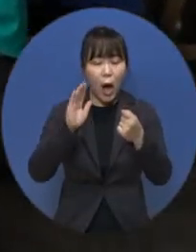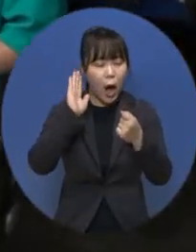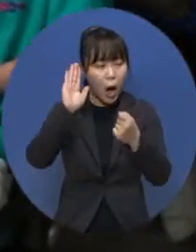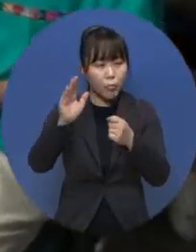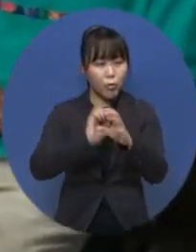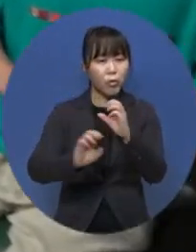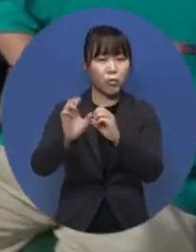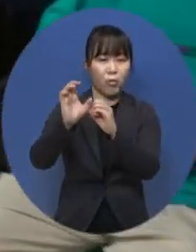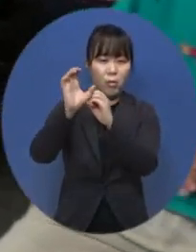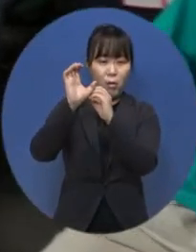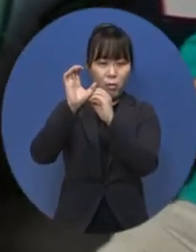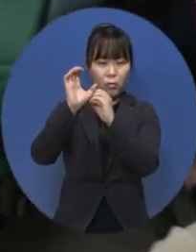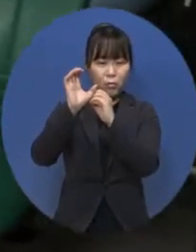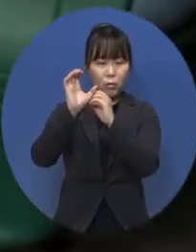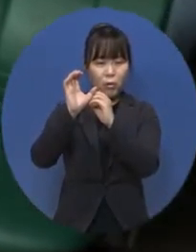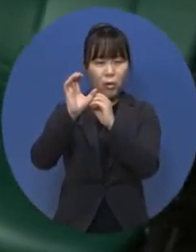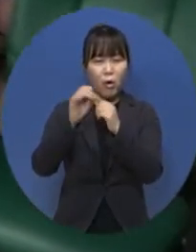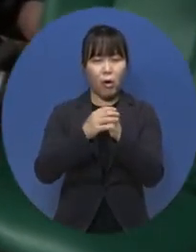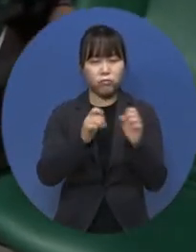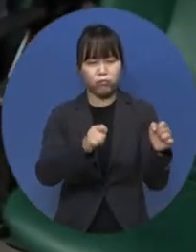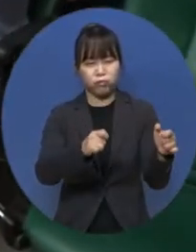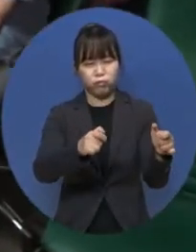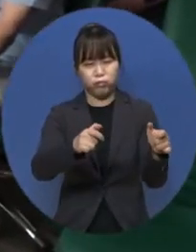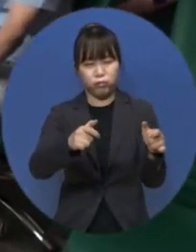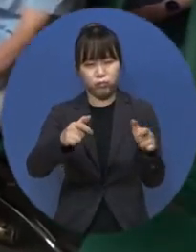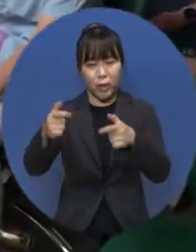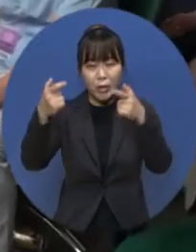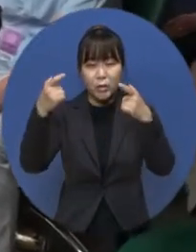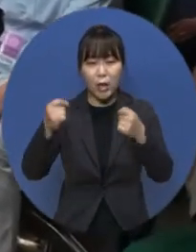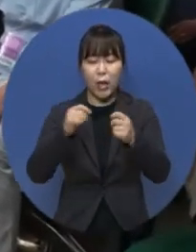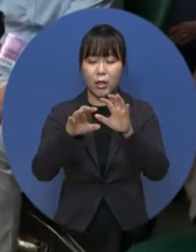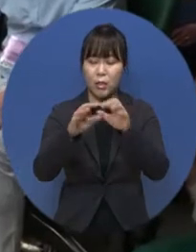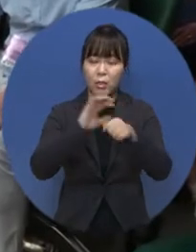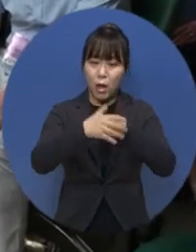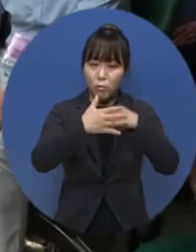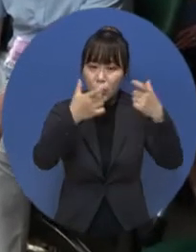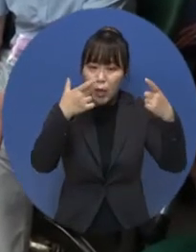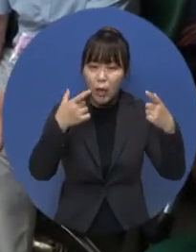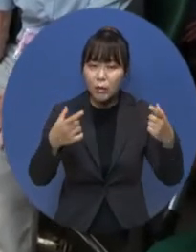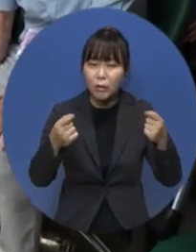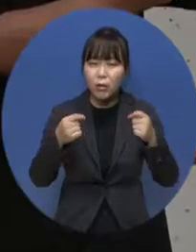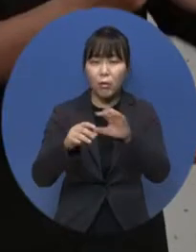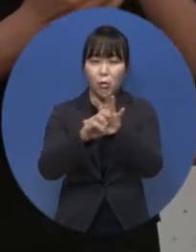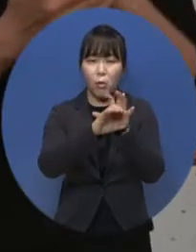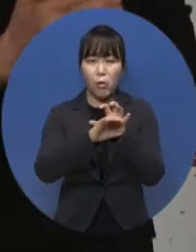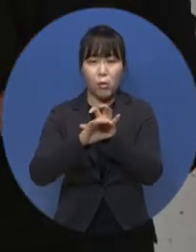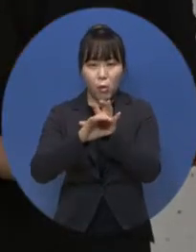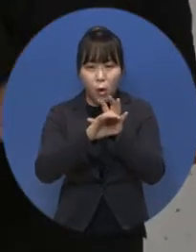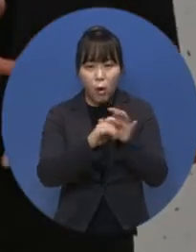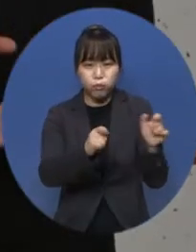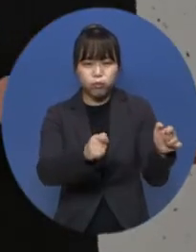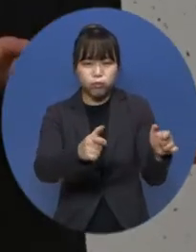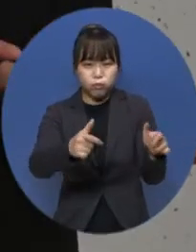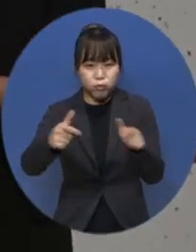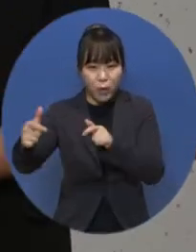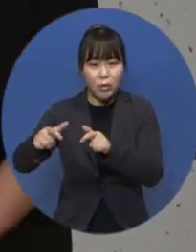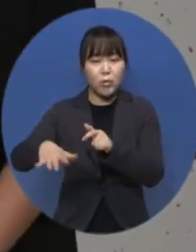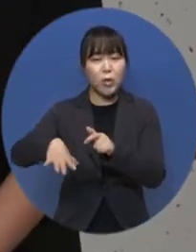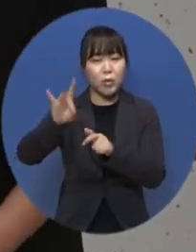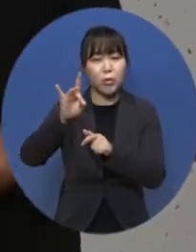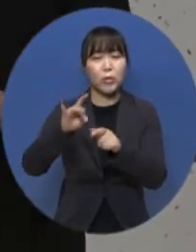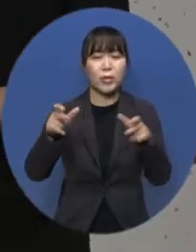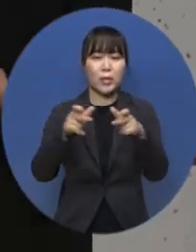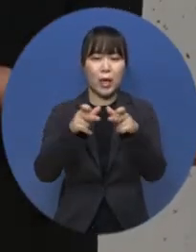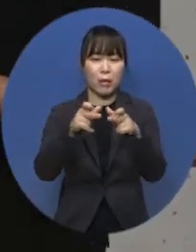제3의 팬데믹이 예상되고 대구와 같이 코로나19 대규모 확산에 따라 최초의 장애인